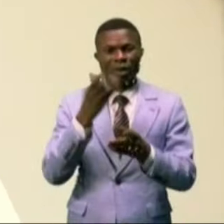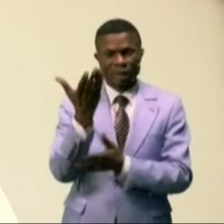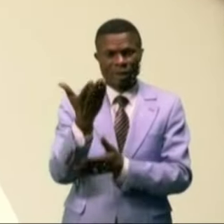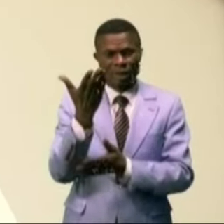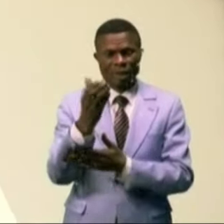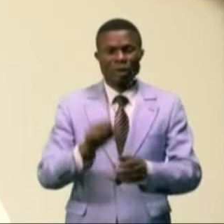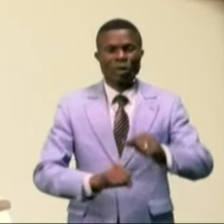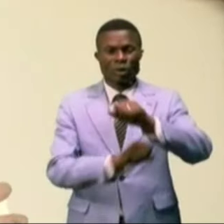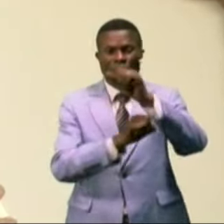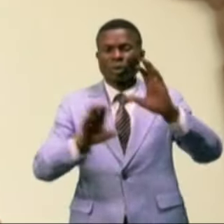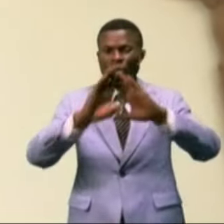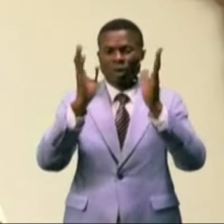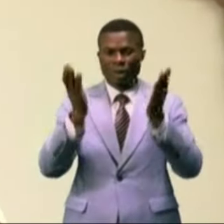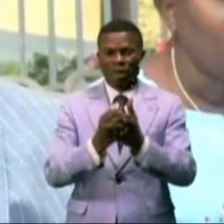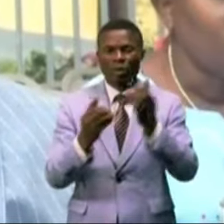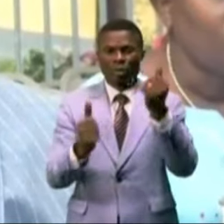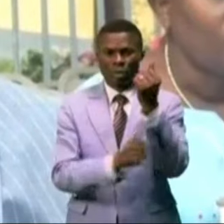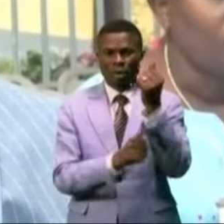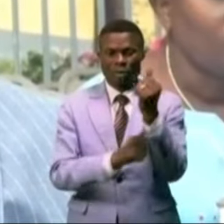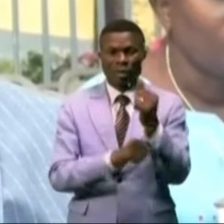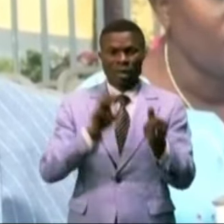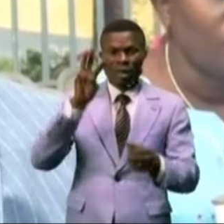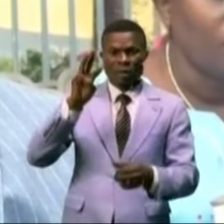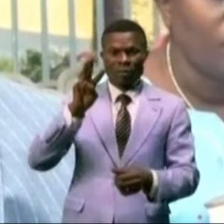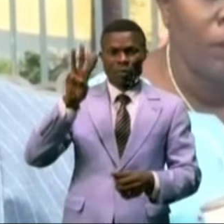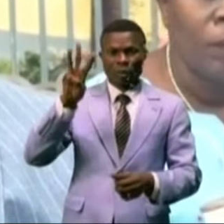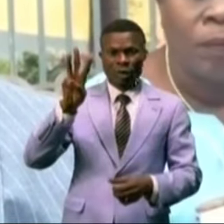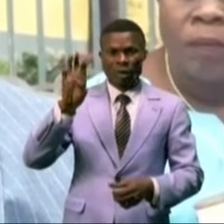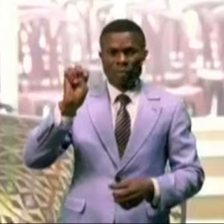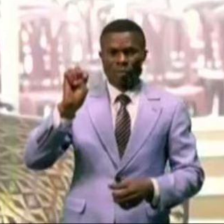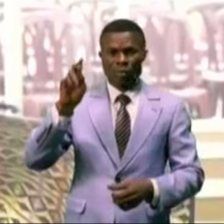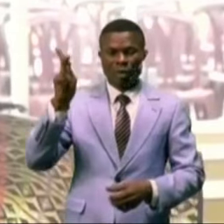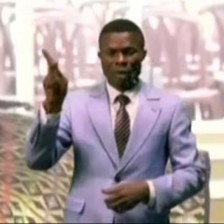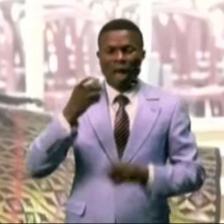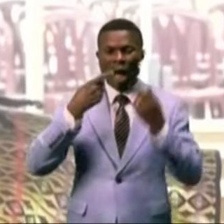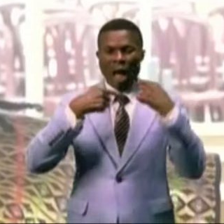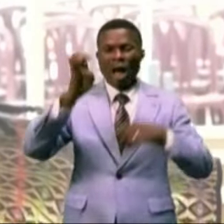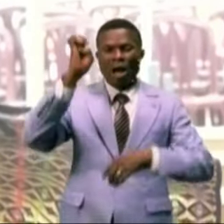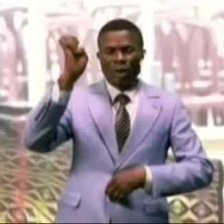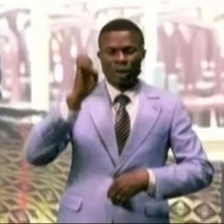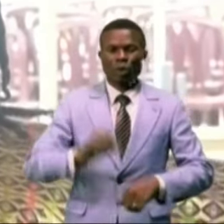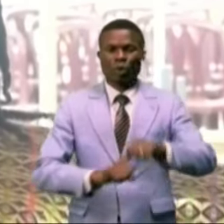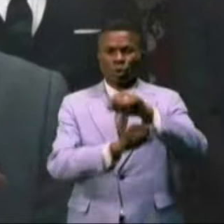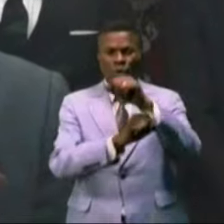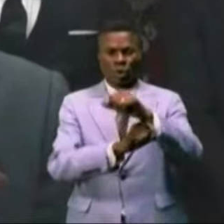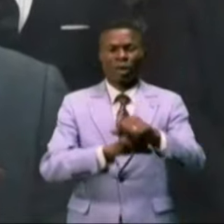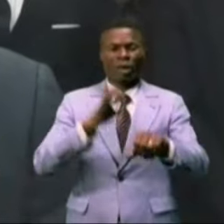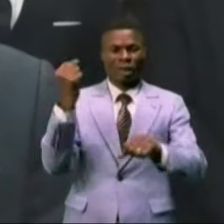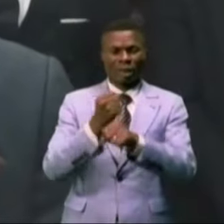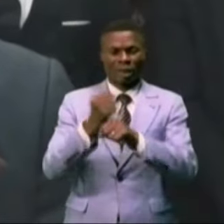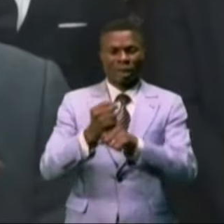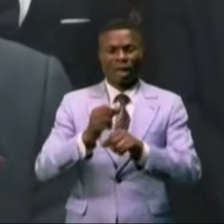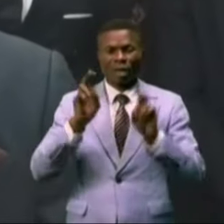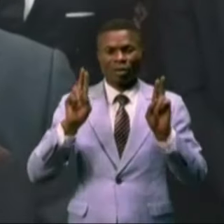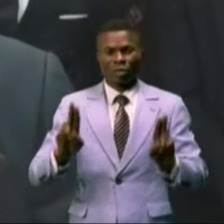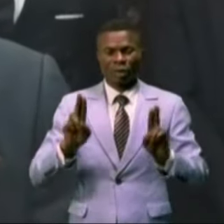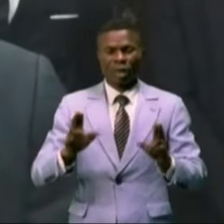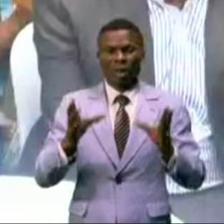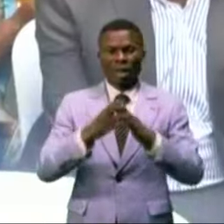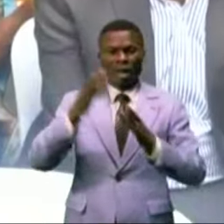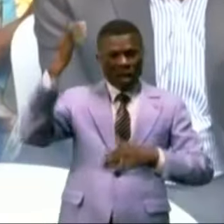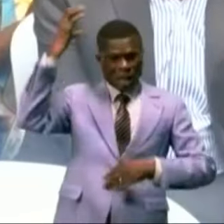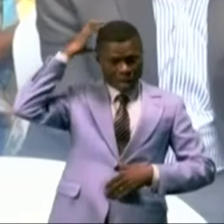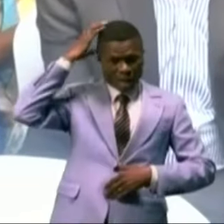le soutien de toute la communauté des Mouika pour annoncer l'évangile et d'accompagner son ministère par les aides de